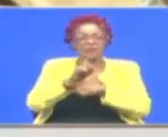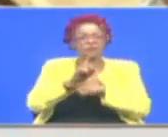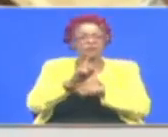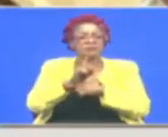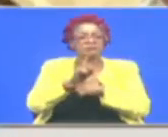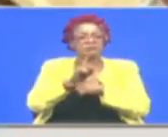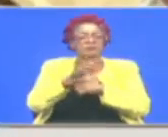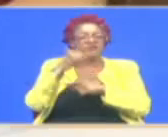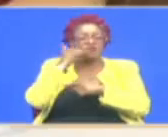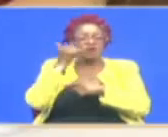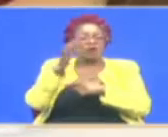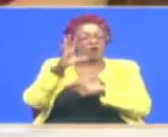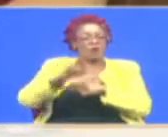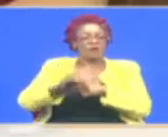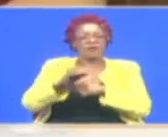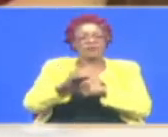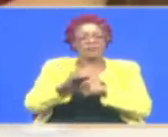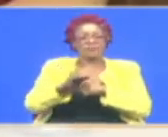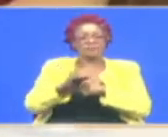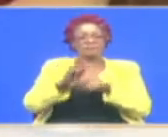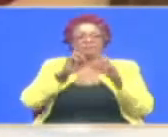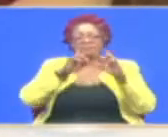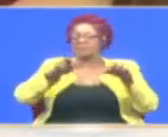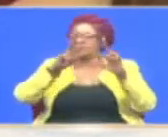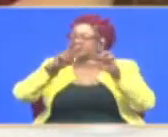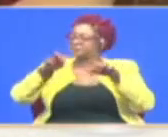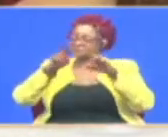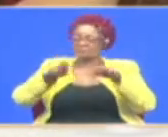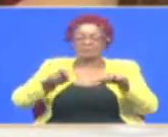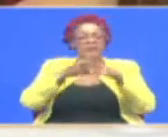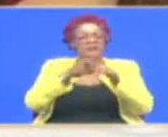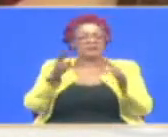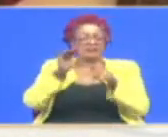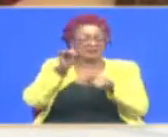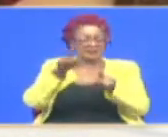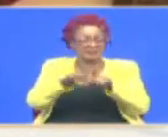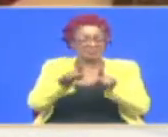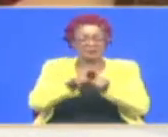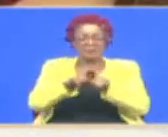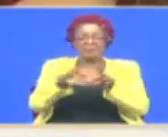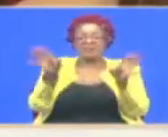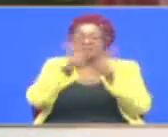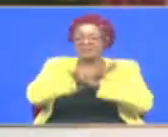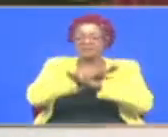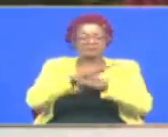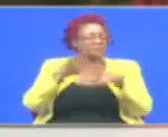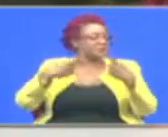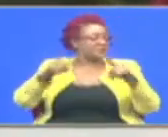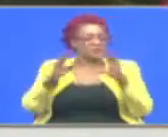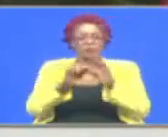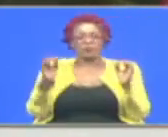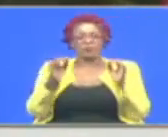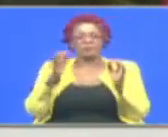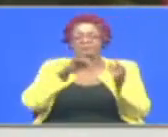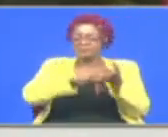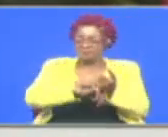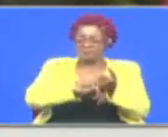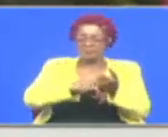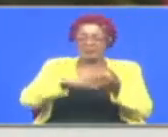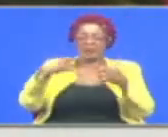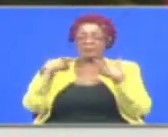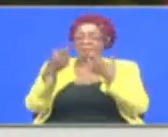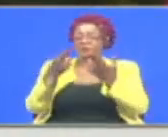simu ikaenda off. Juhudi za kumtafuta zilianza usiku huo japo bila mafanikio. Na mumewe akapiga ripoti